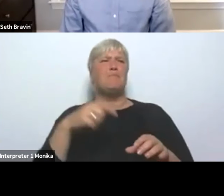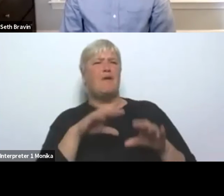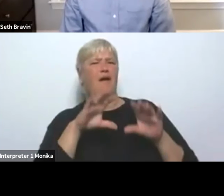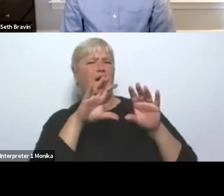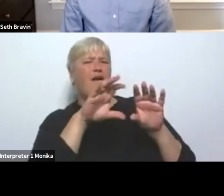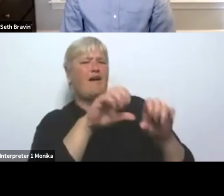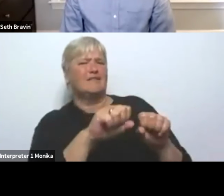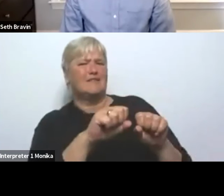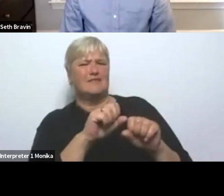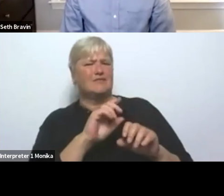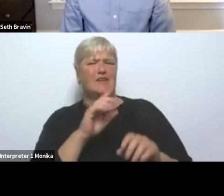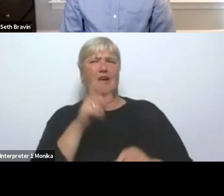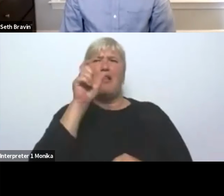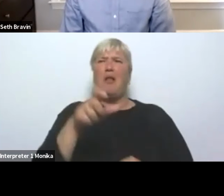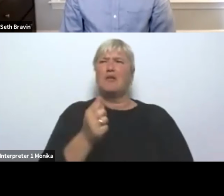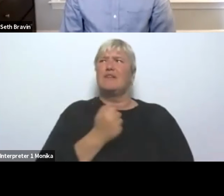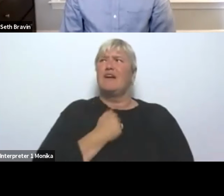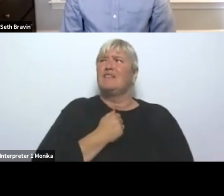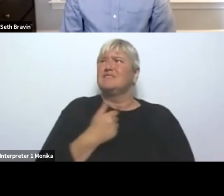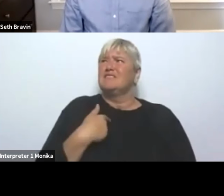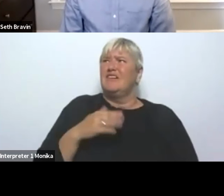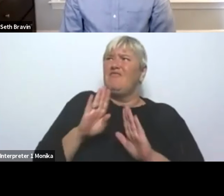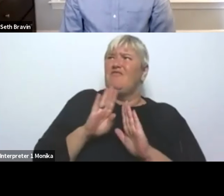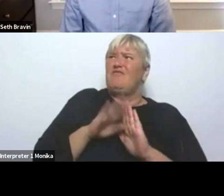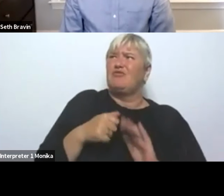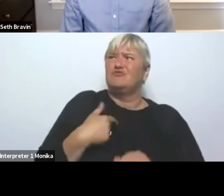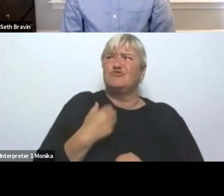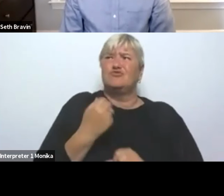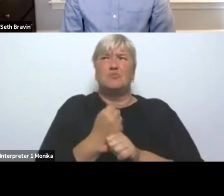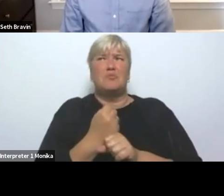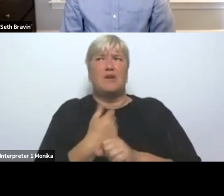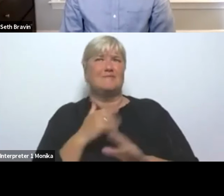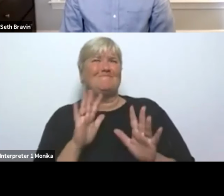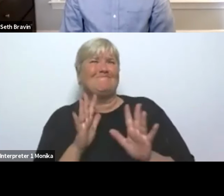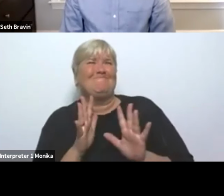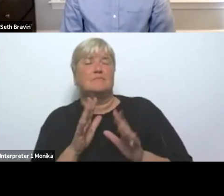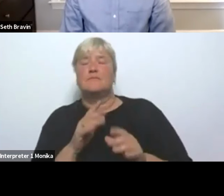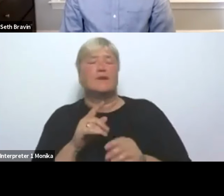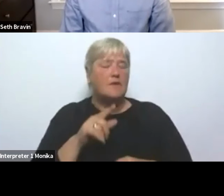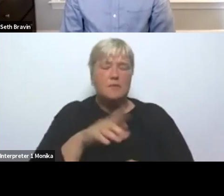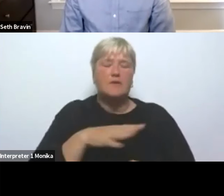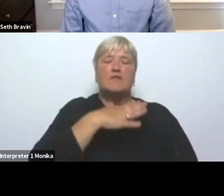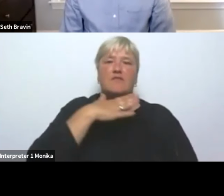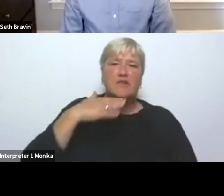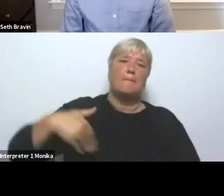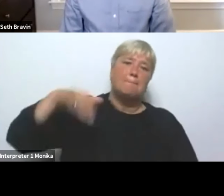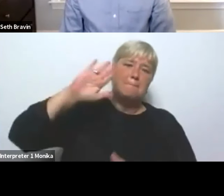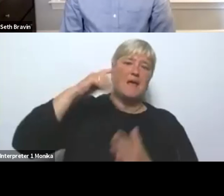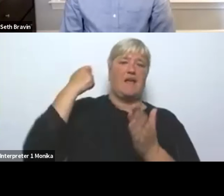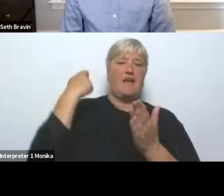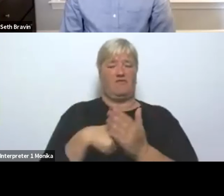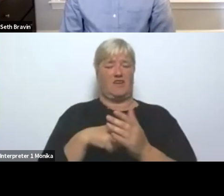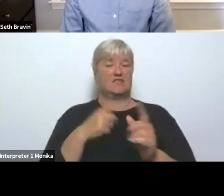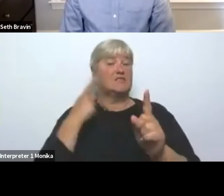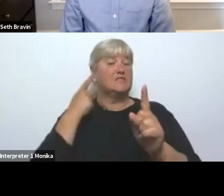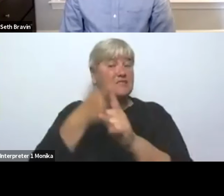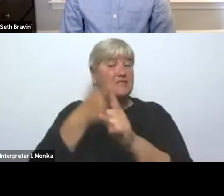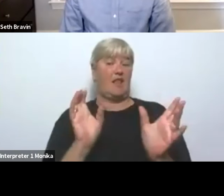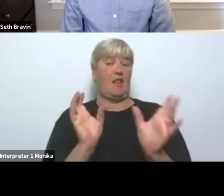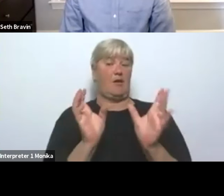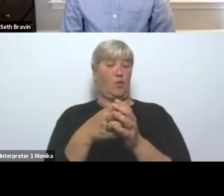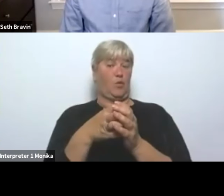und so viele Leute haben so viel Angst, dass sie was falsch machen. Aber tatsächlich steckt da so viel Mehrwert drin, eine Zielgruppe anzusprechen, die jetzt nicht